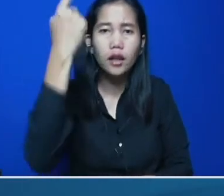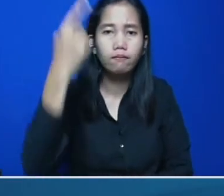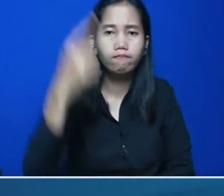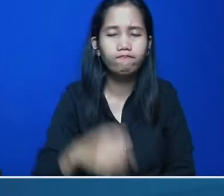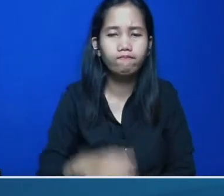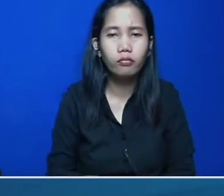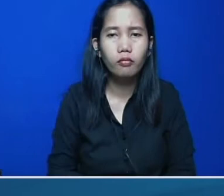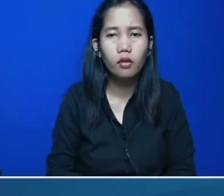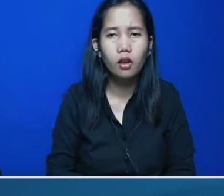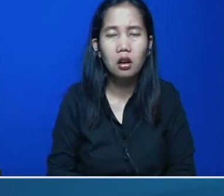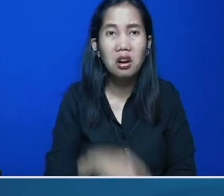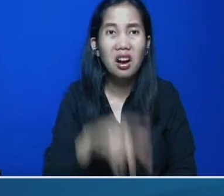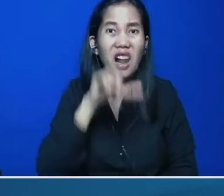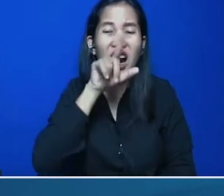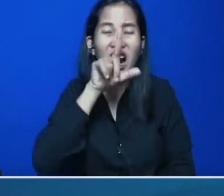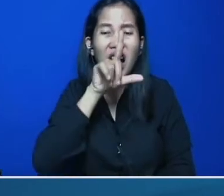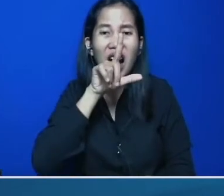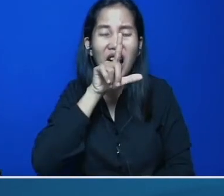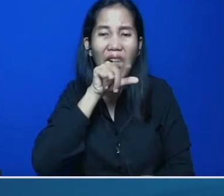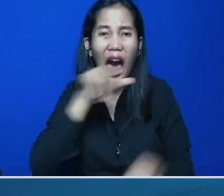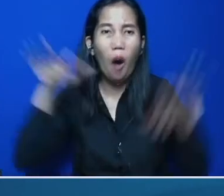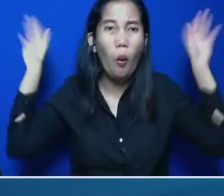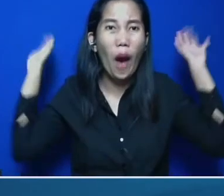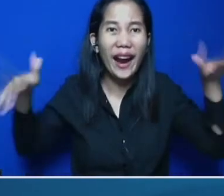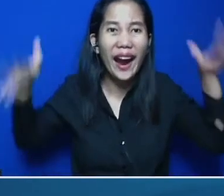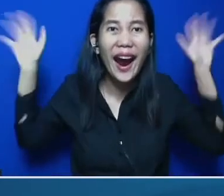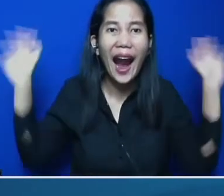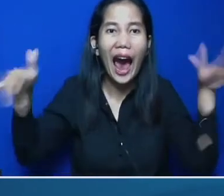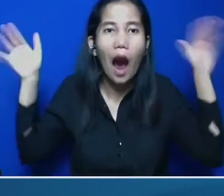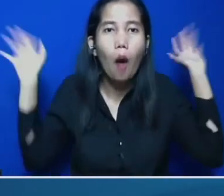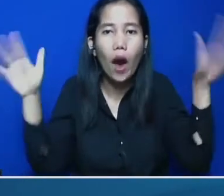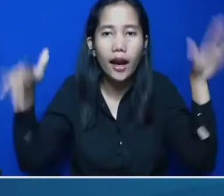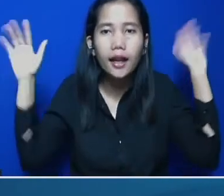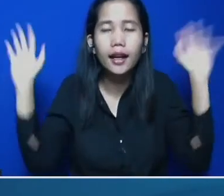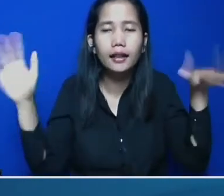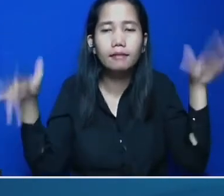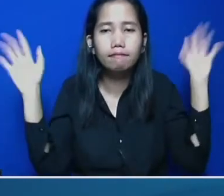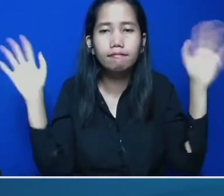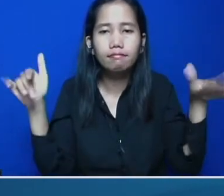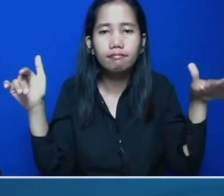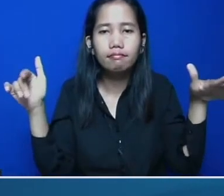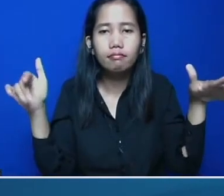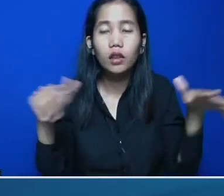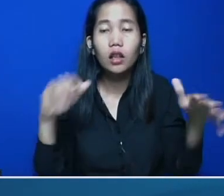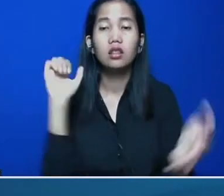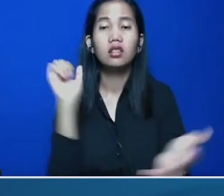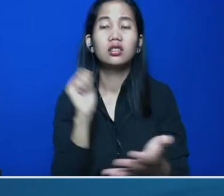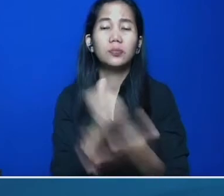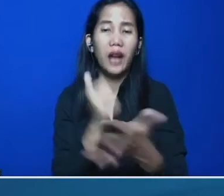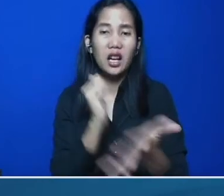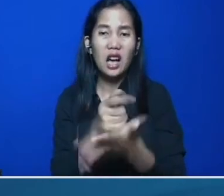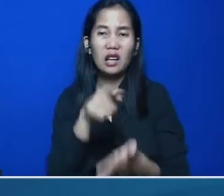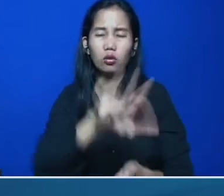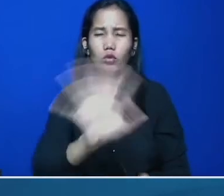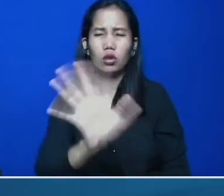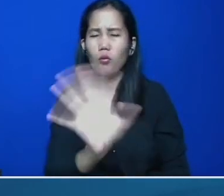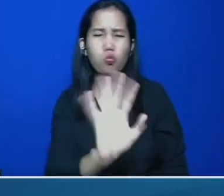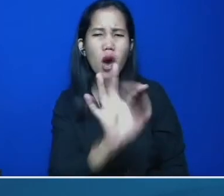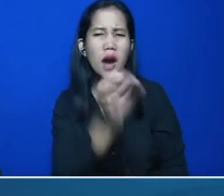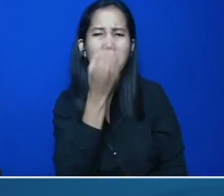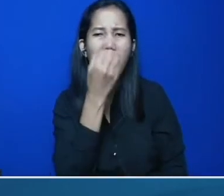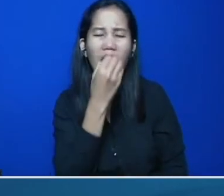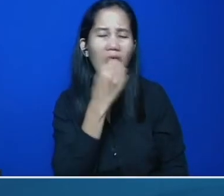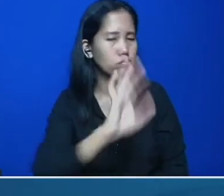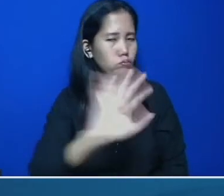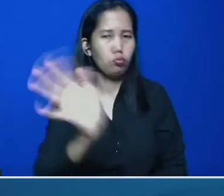juga bukan untuk dimakan ya itu juga adalah kejahatan di mata Tuhan karena manusia